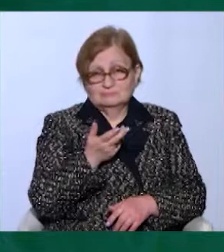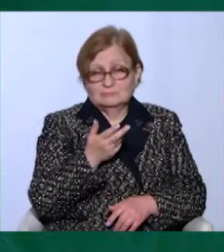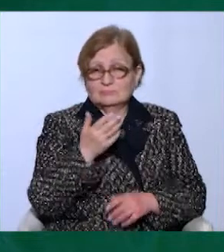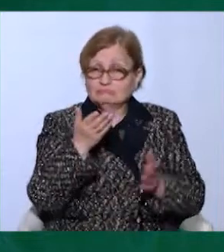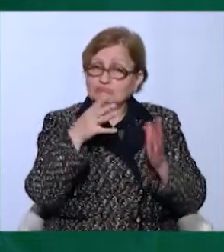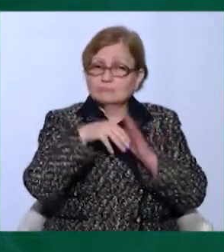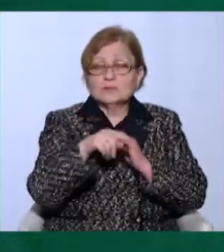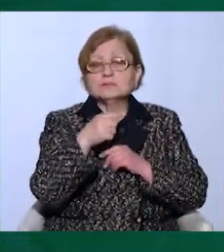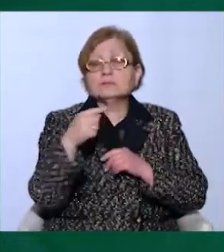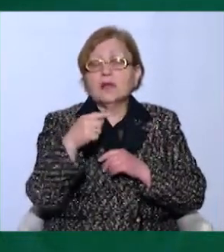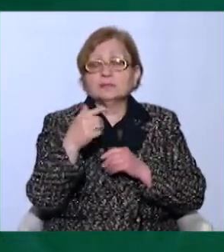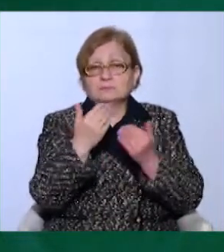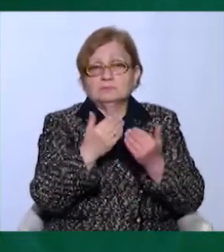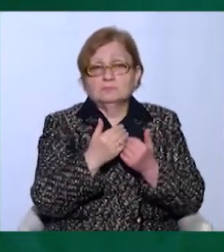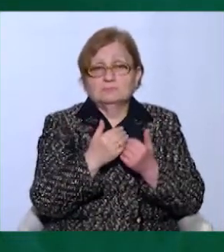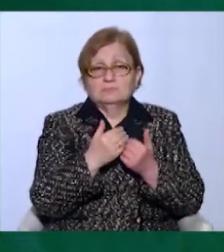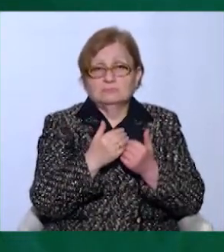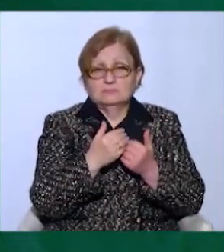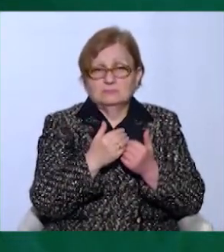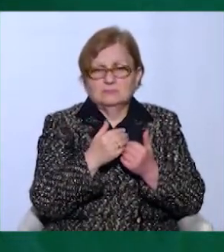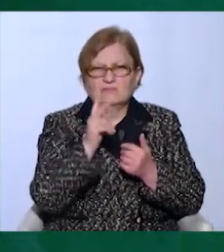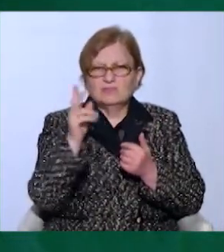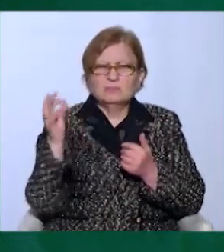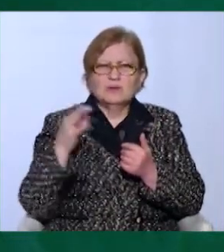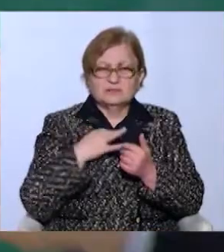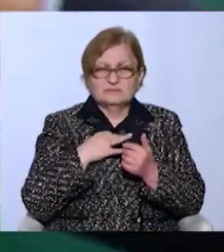წილადებში ვარ. იმ წუთას მეტყვის ვიღაცა.